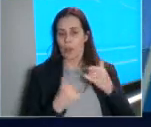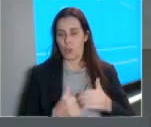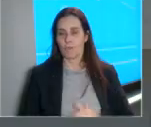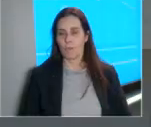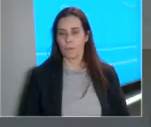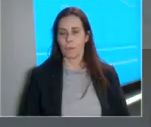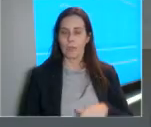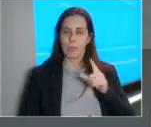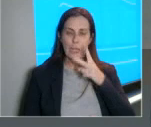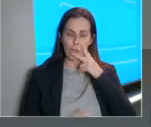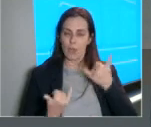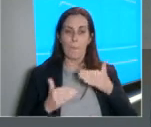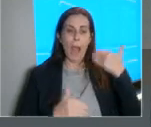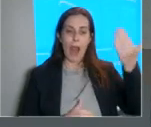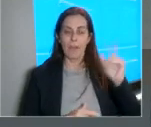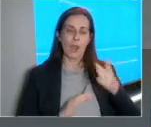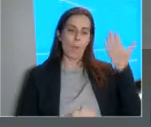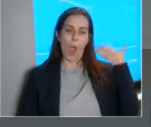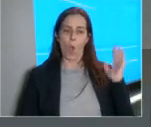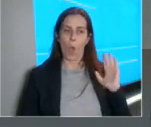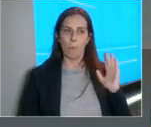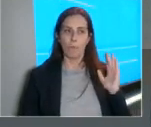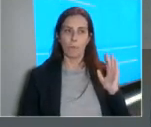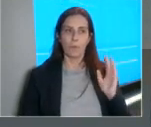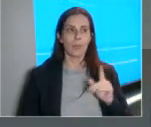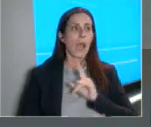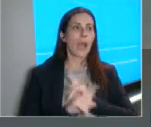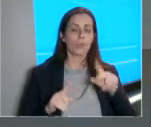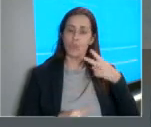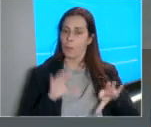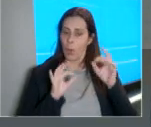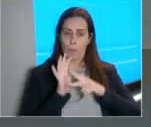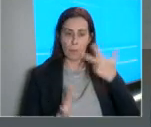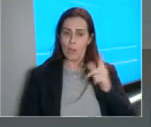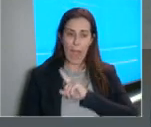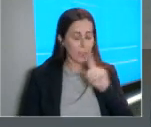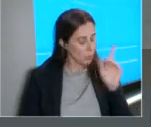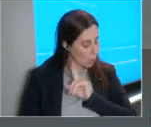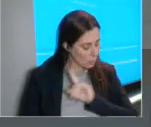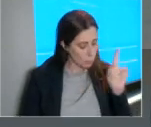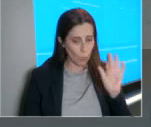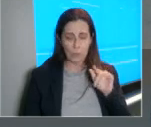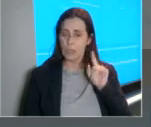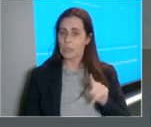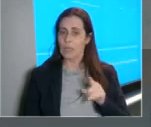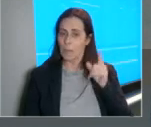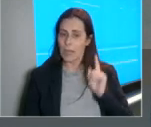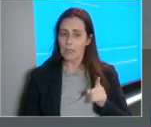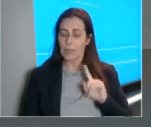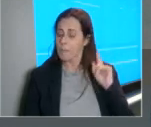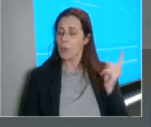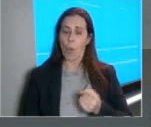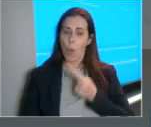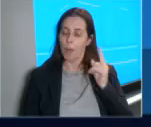הזאת. צריך להסתכל עכשיו מה קדימה ולא מה אחורה. אסור שיהיו בחירות שלישיות, אסור. זה מצריך